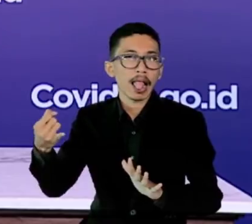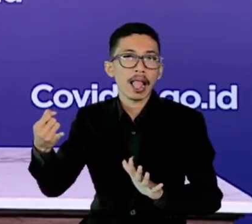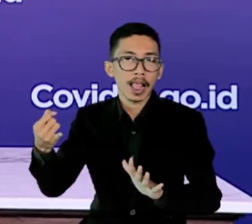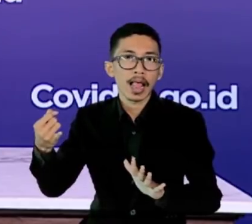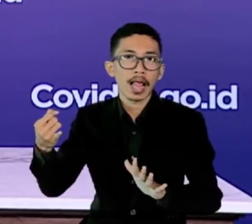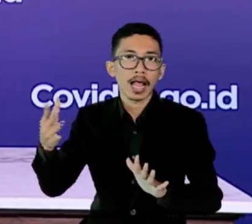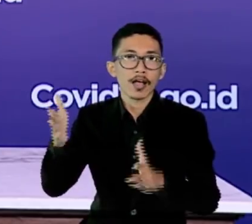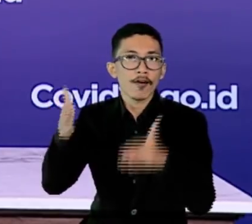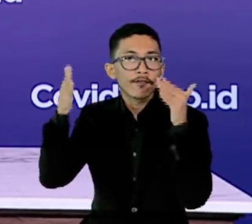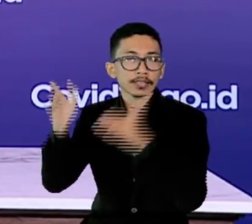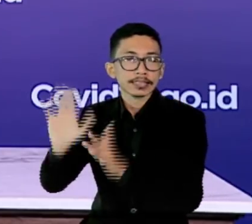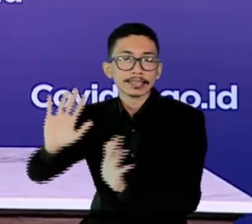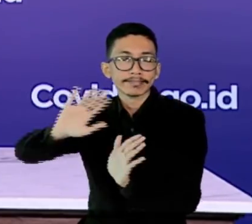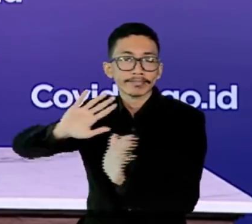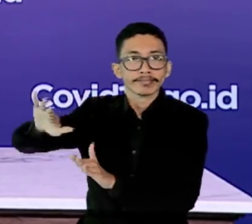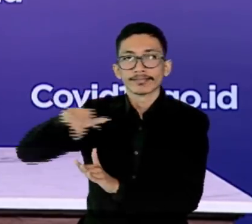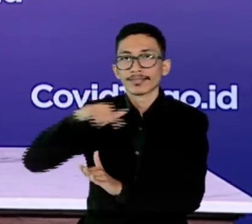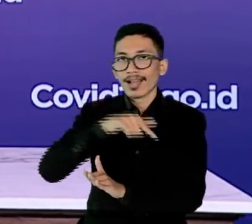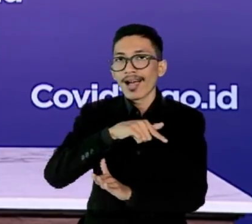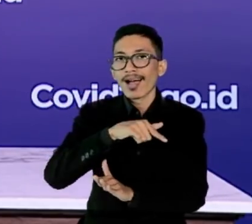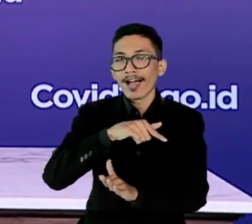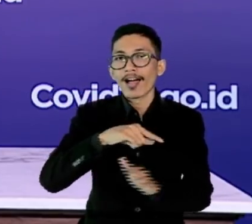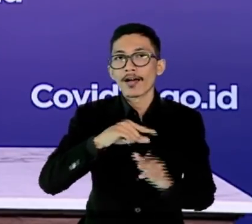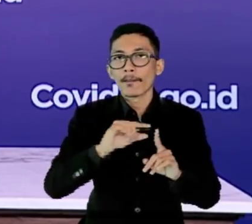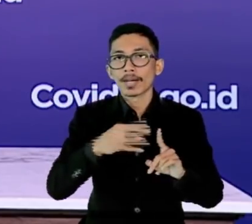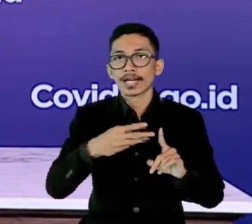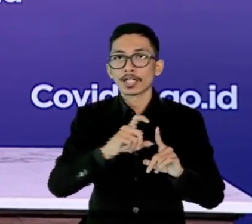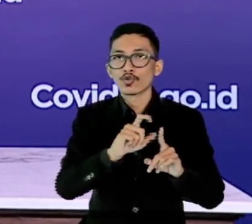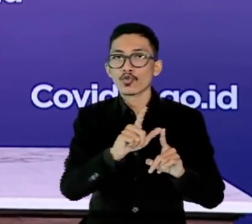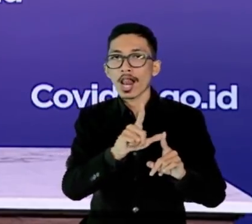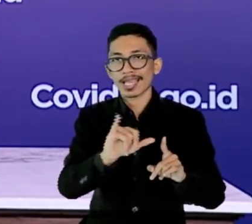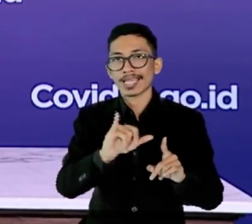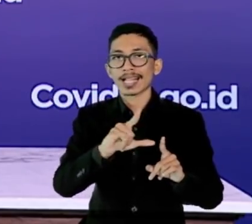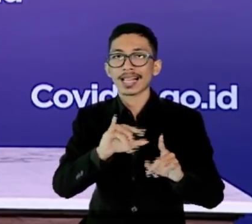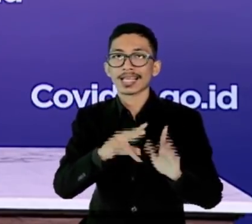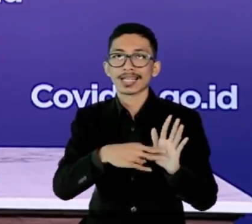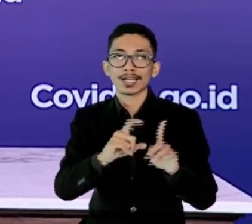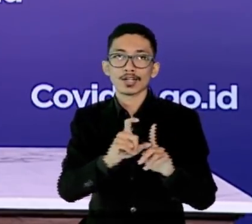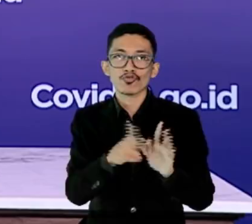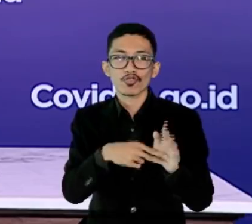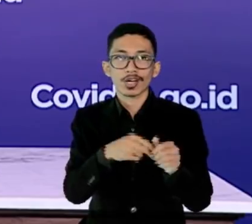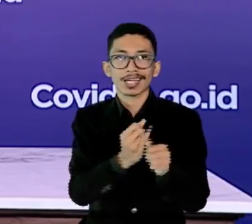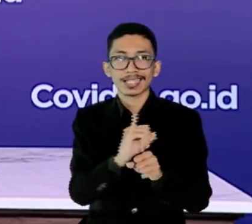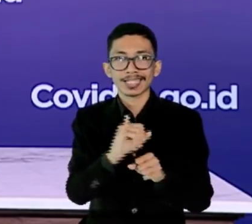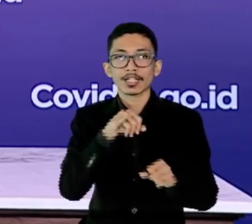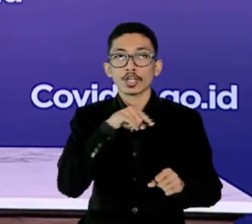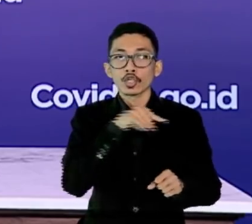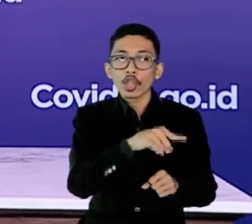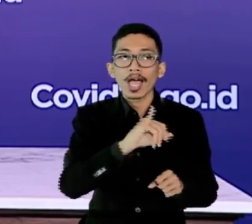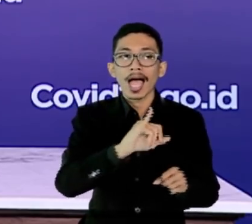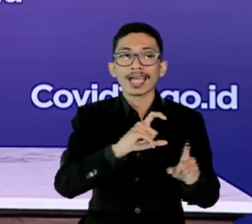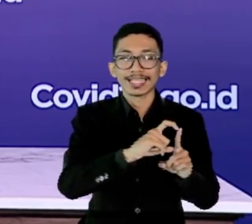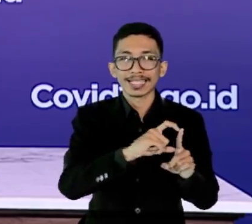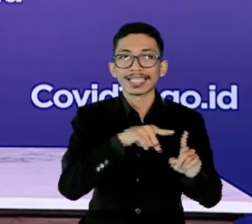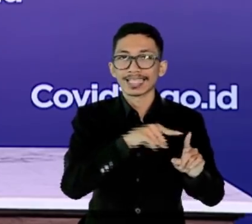karena itu, Kementerian Komunikasi dan Informatika telah memutus akses terhadap situs